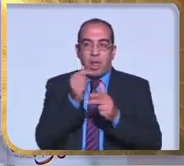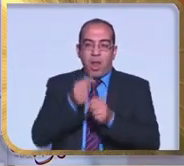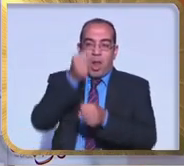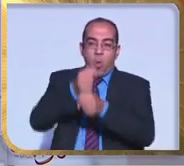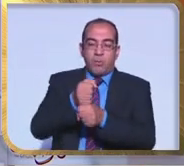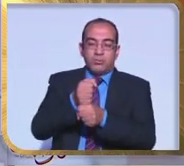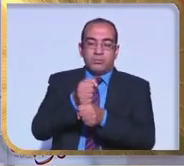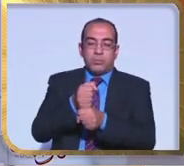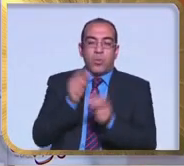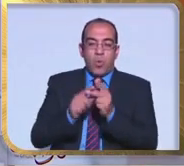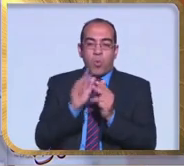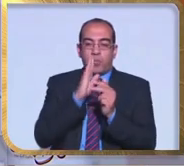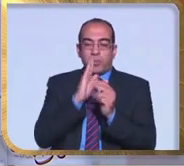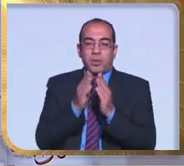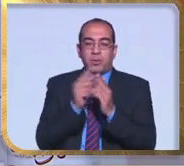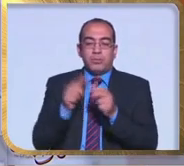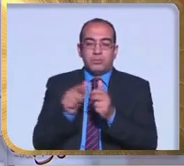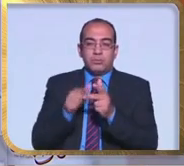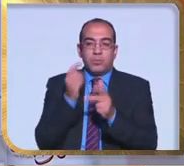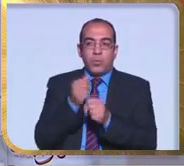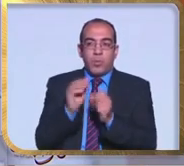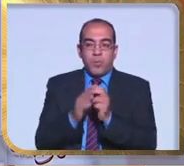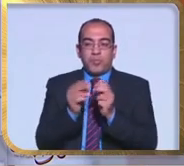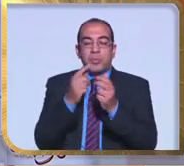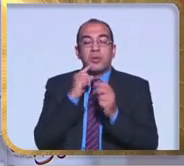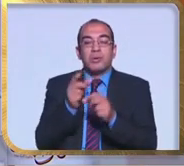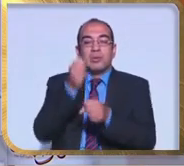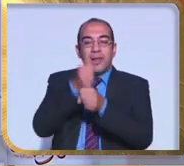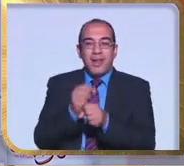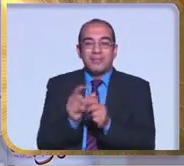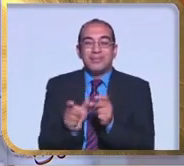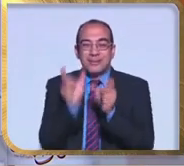يحكم المسألة بحيث بحطه على حامل قدامي،